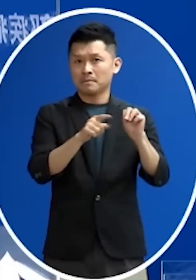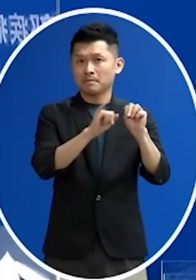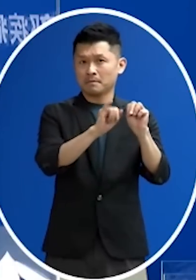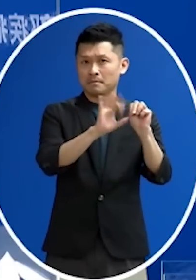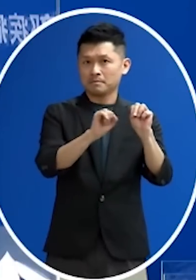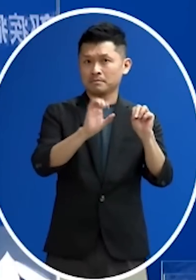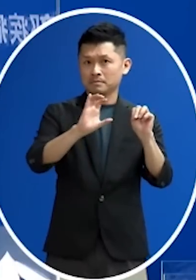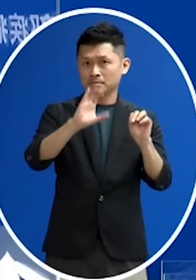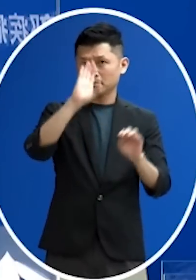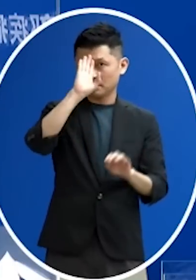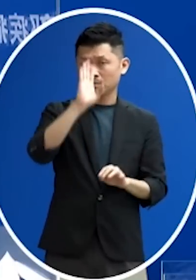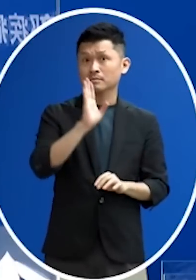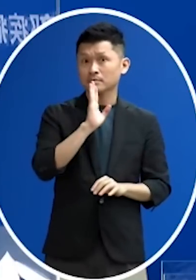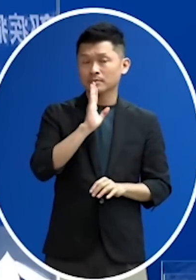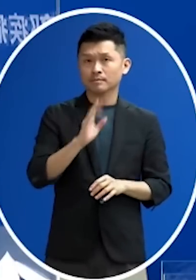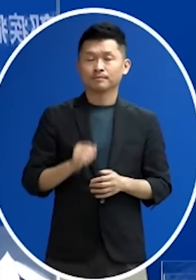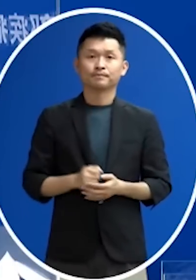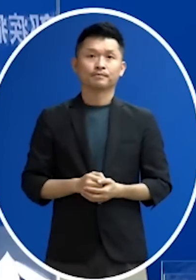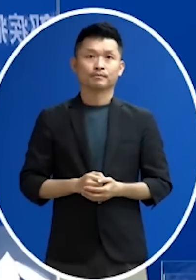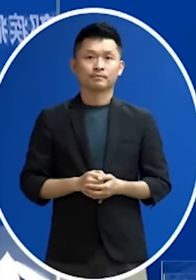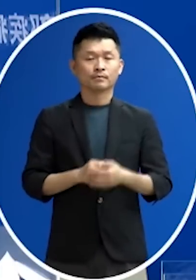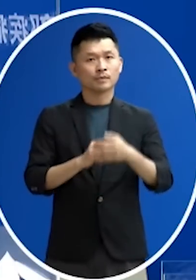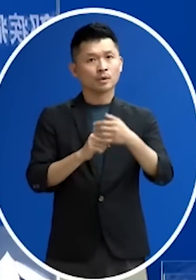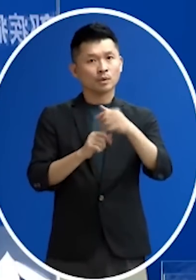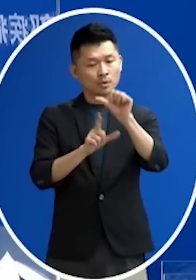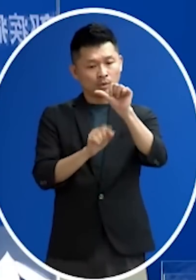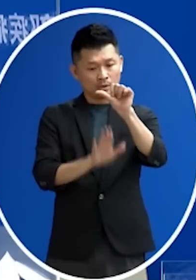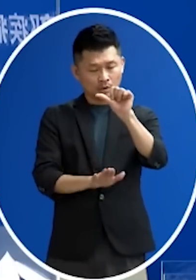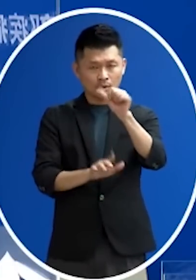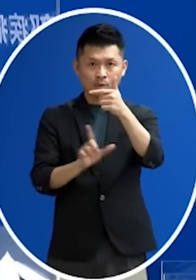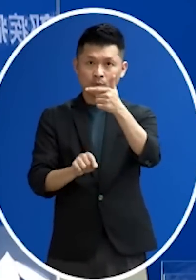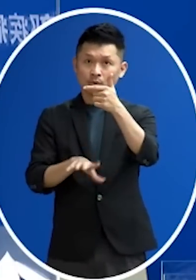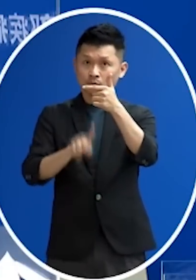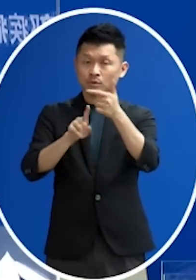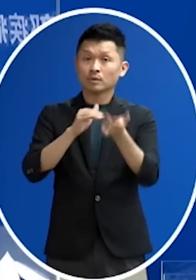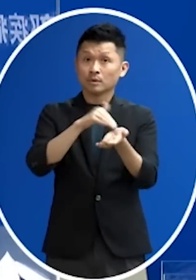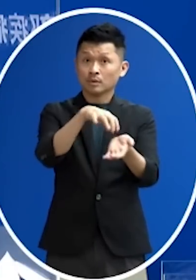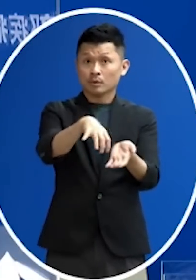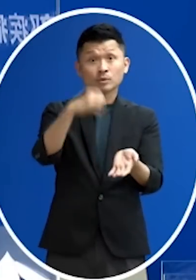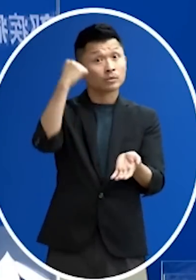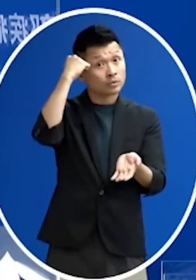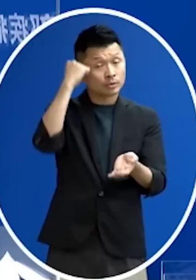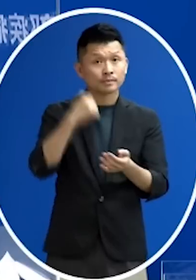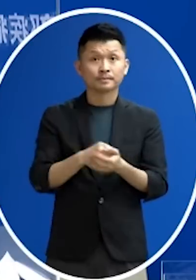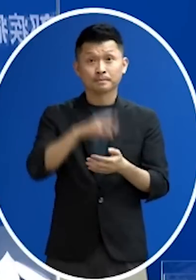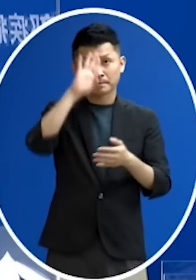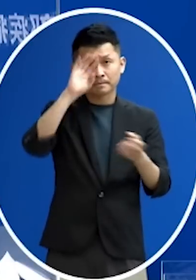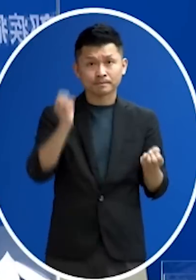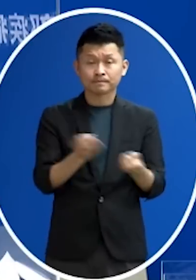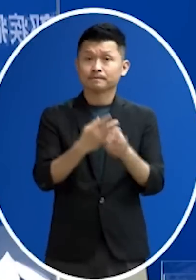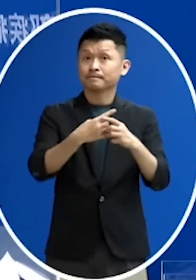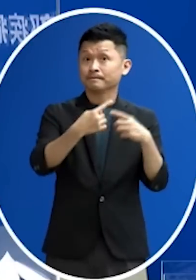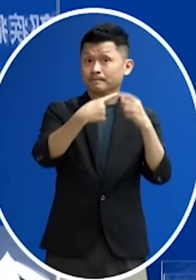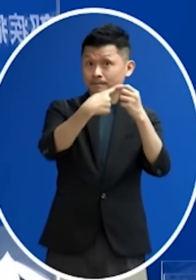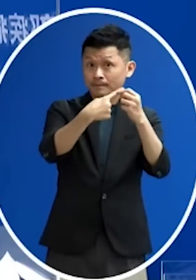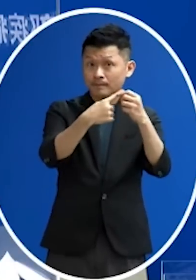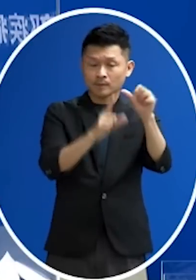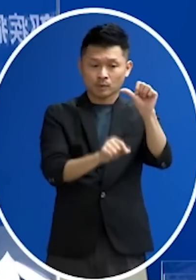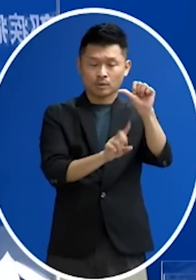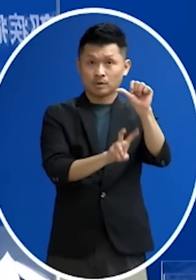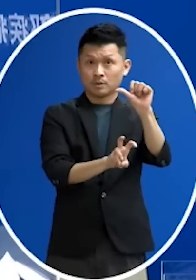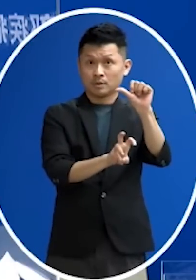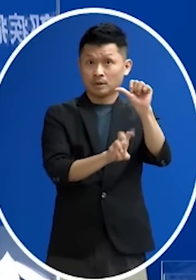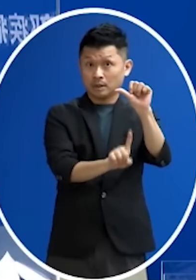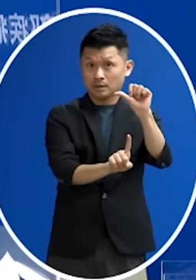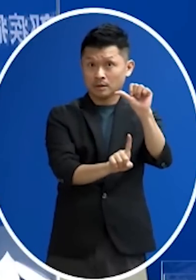而在这个6月初或5月底的时候住院。那其中最早发病的这一位，已经在这个5月31号的时